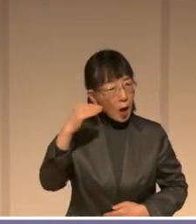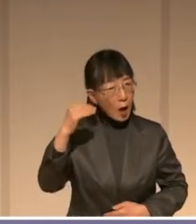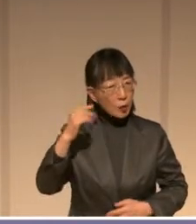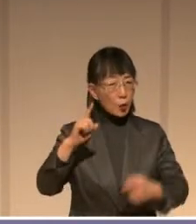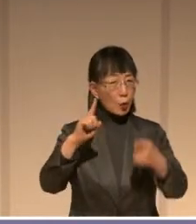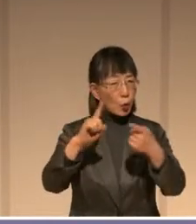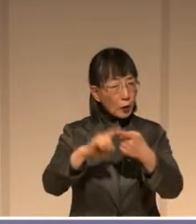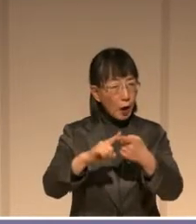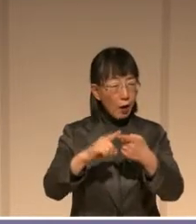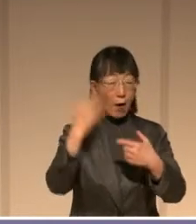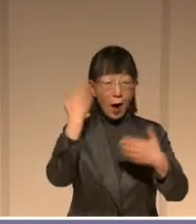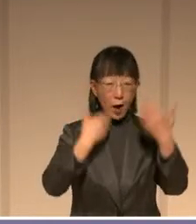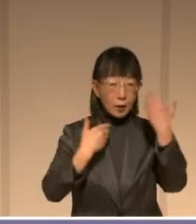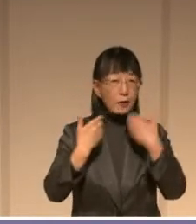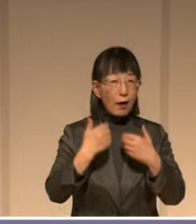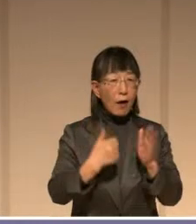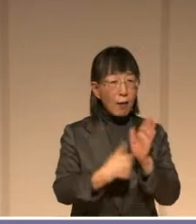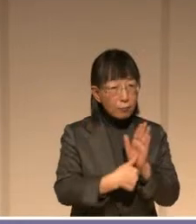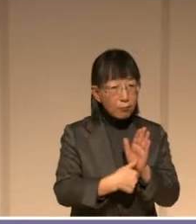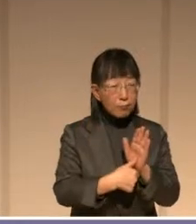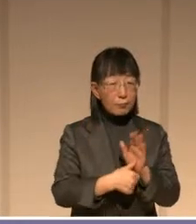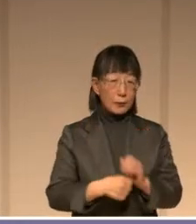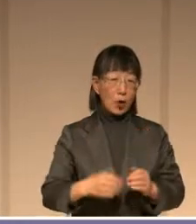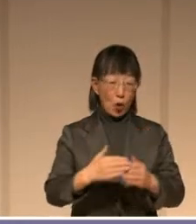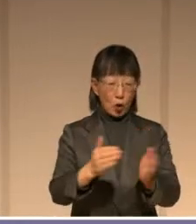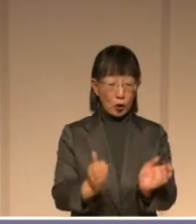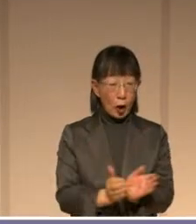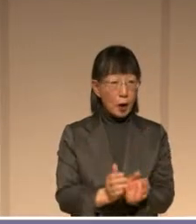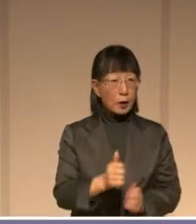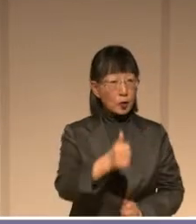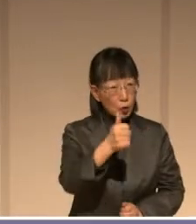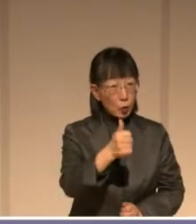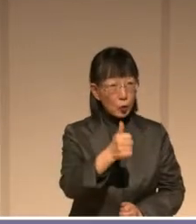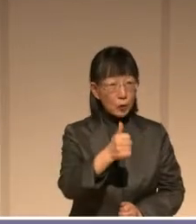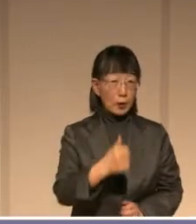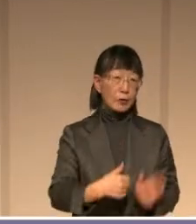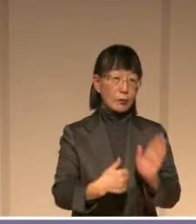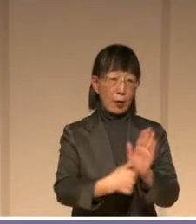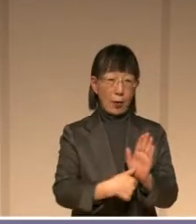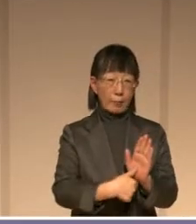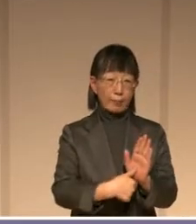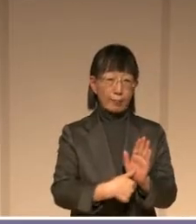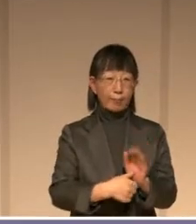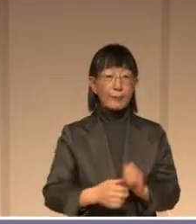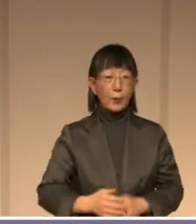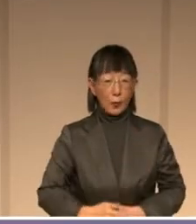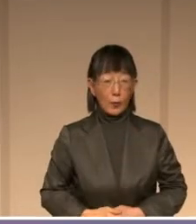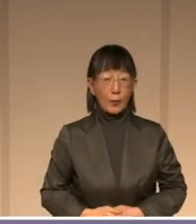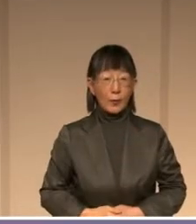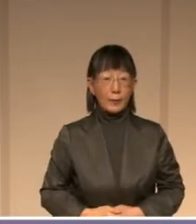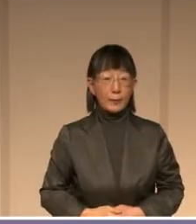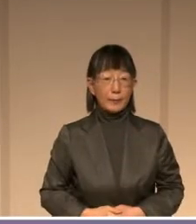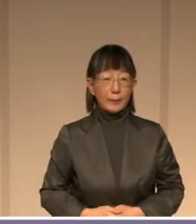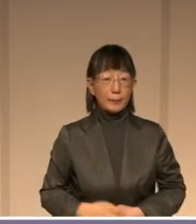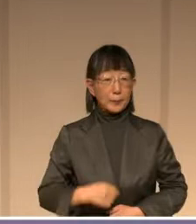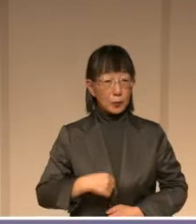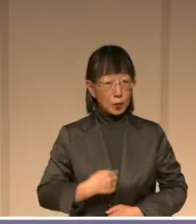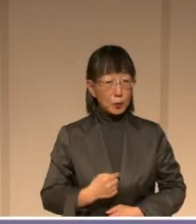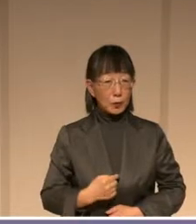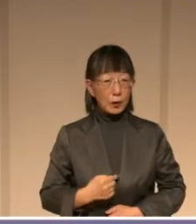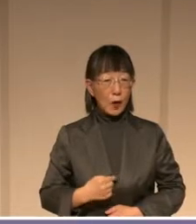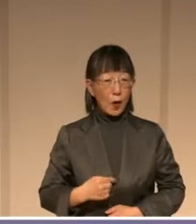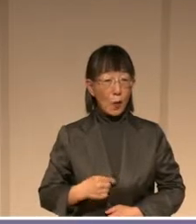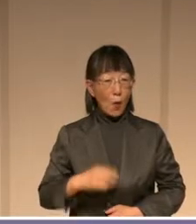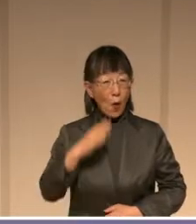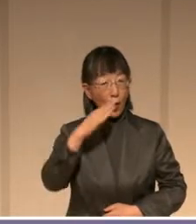かん隊長大前体調すると見事に偉そうになってきたと